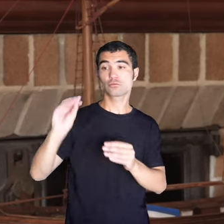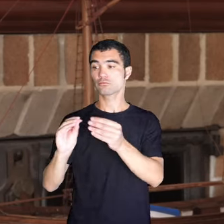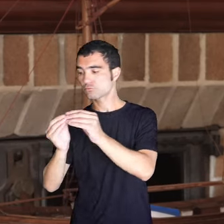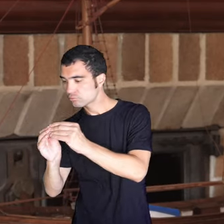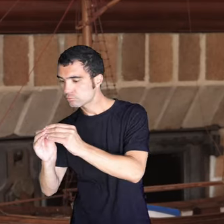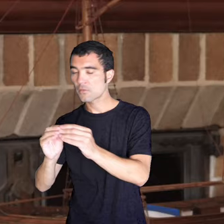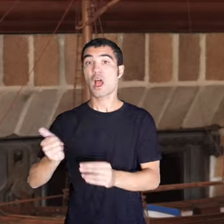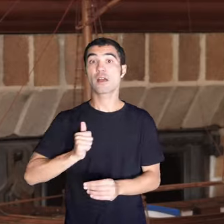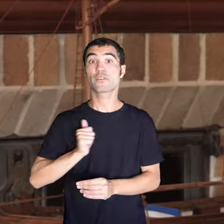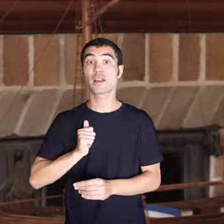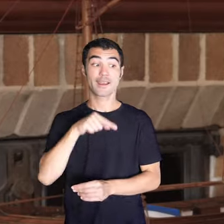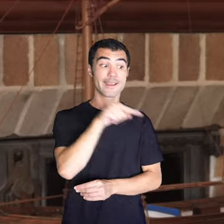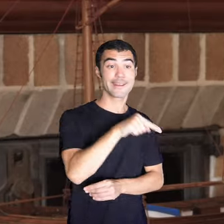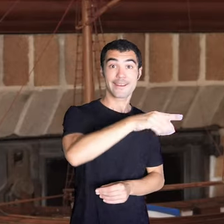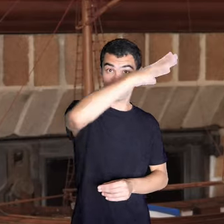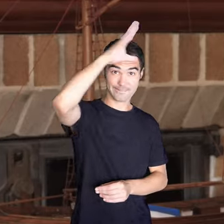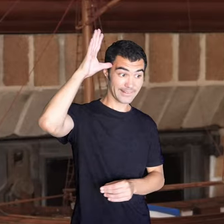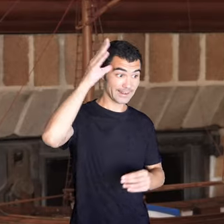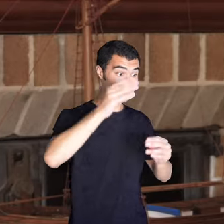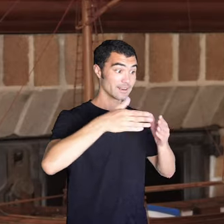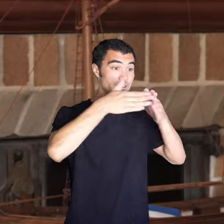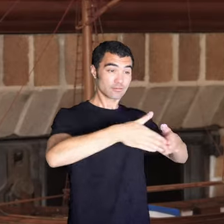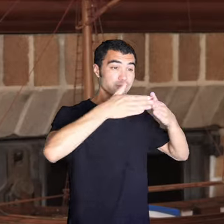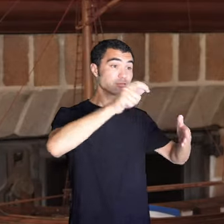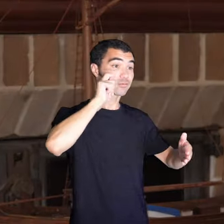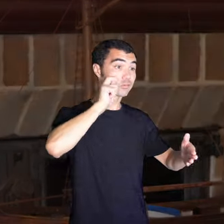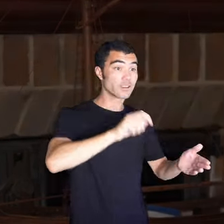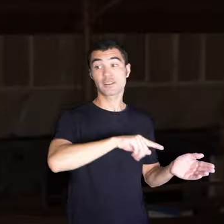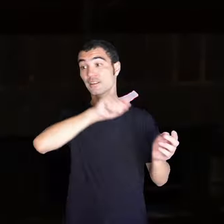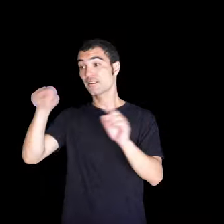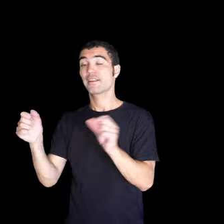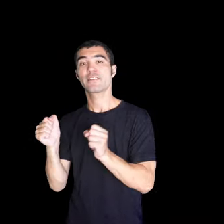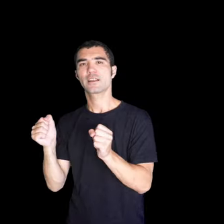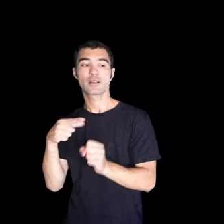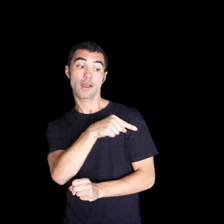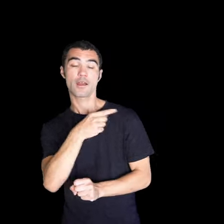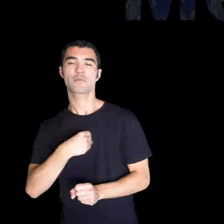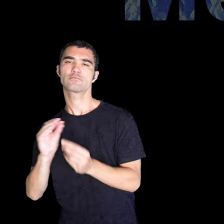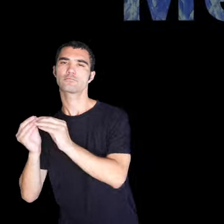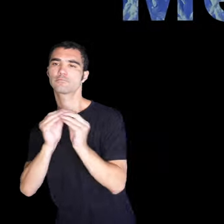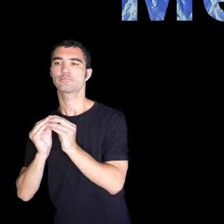posar en condicions les mateixes barques que ell tenia.